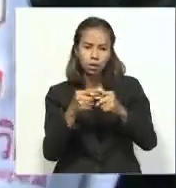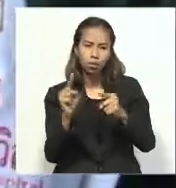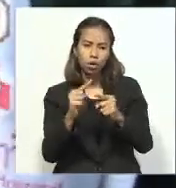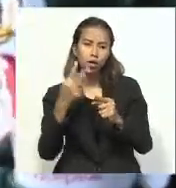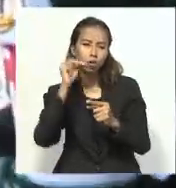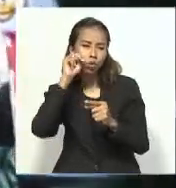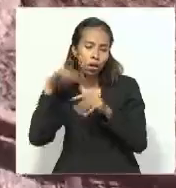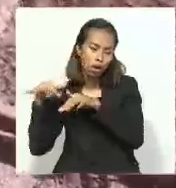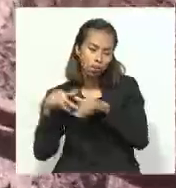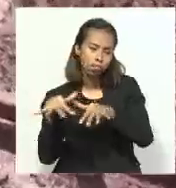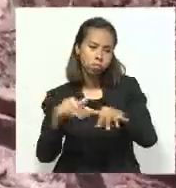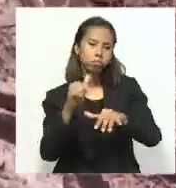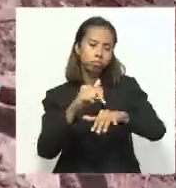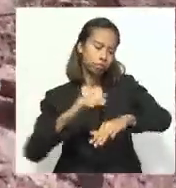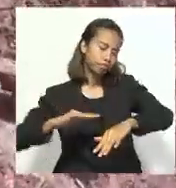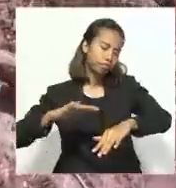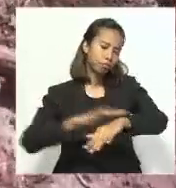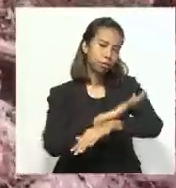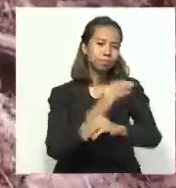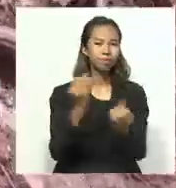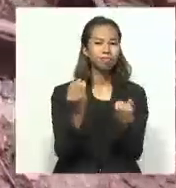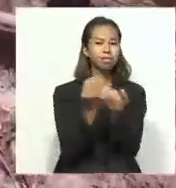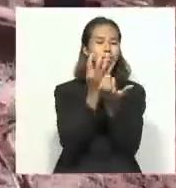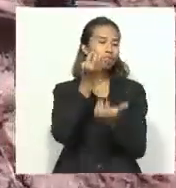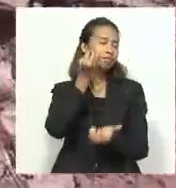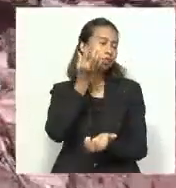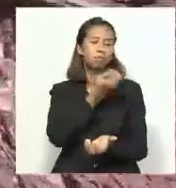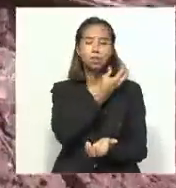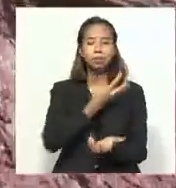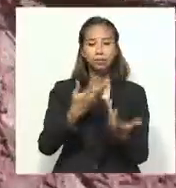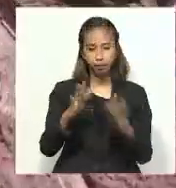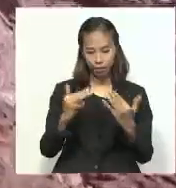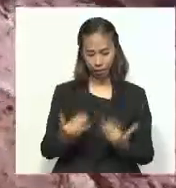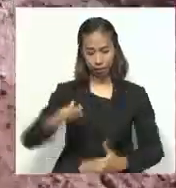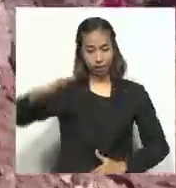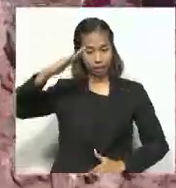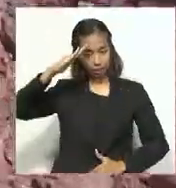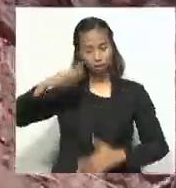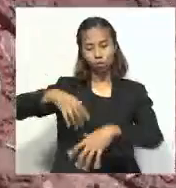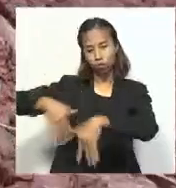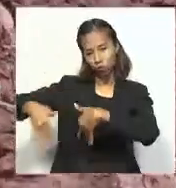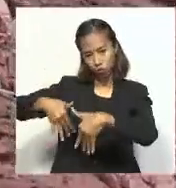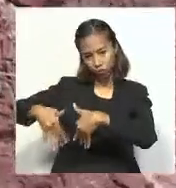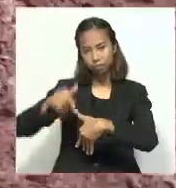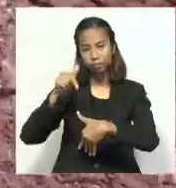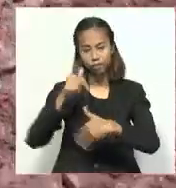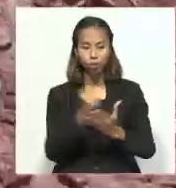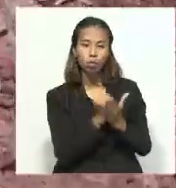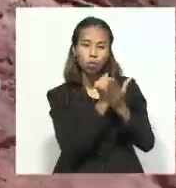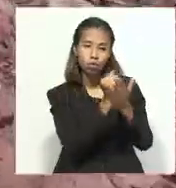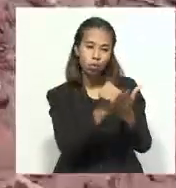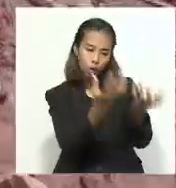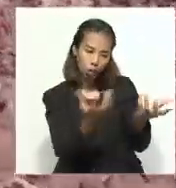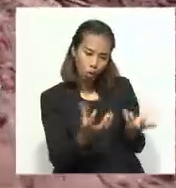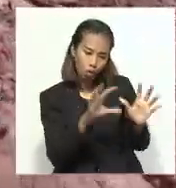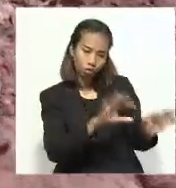ากับน้ำกระแทกเข้าที่ลำตัวและใบหน้าขณะที่ทหารพรานเจ้าหน้าที่อาสาสมัครรักษาดินแดนและชาวบ้านที่อยู่ในศูนย์อพยพช่วยกันเก็บ